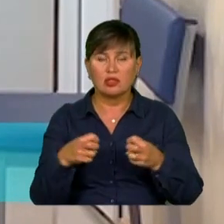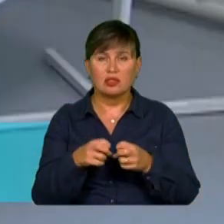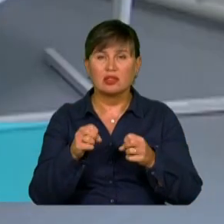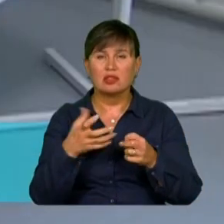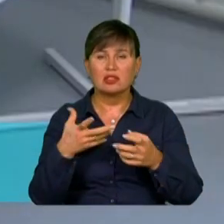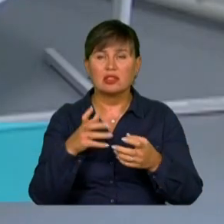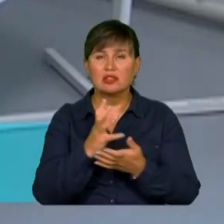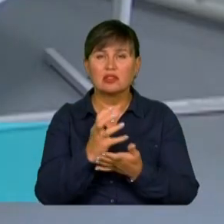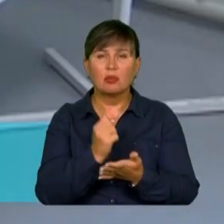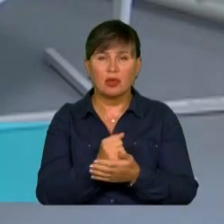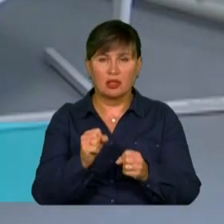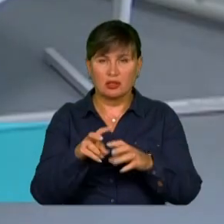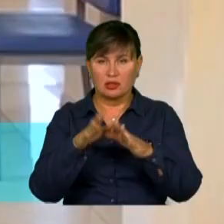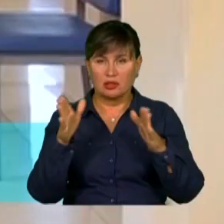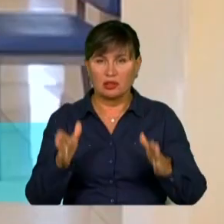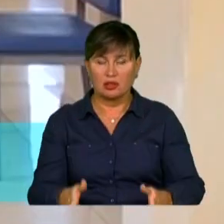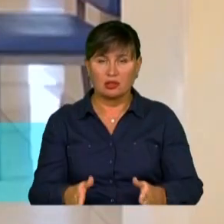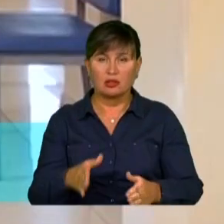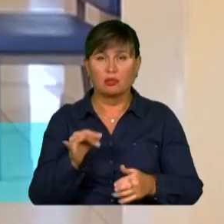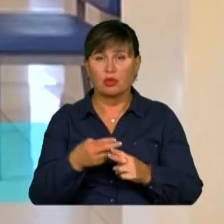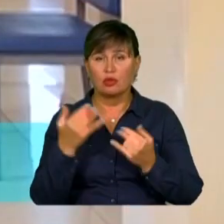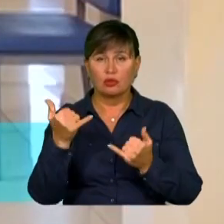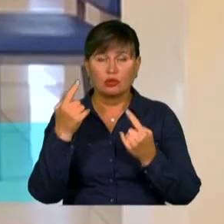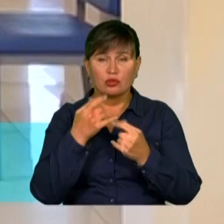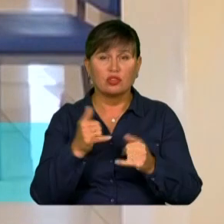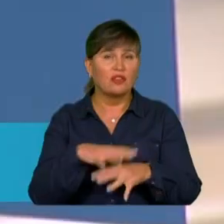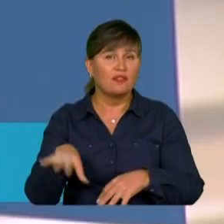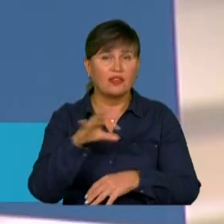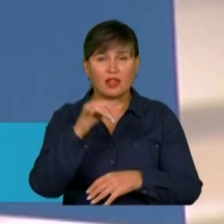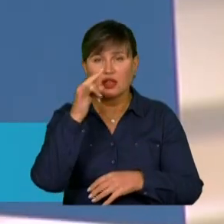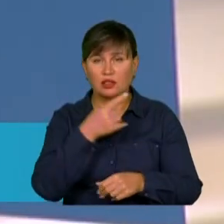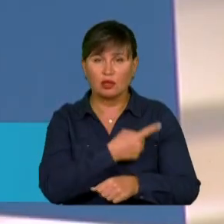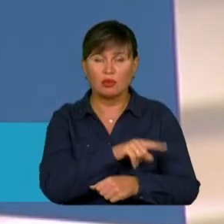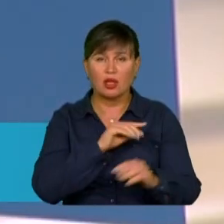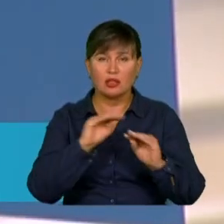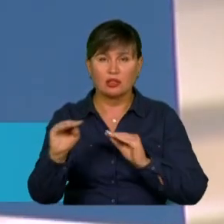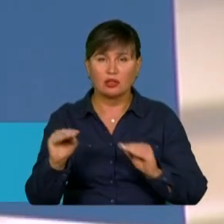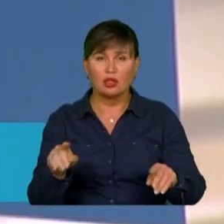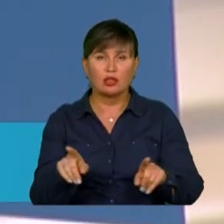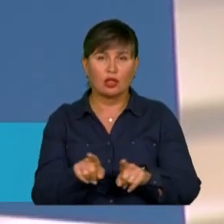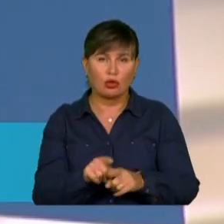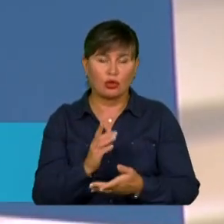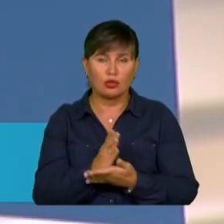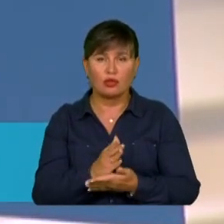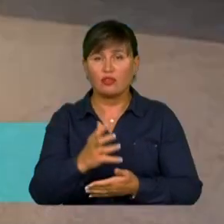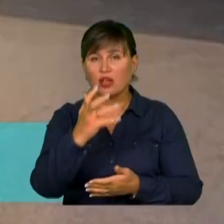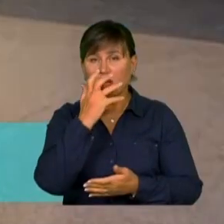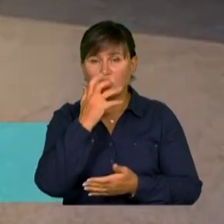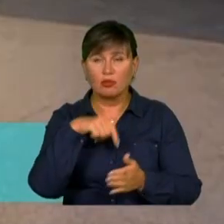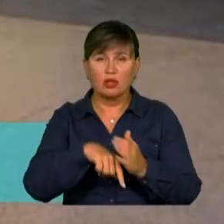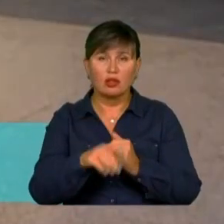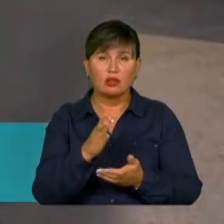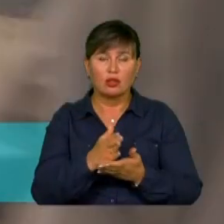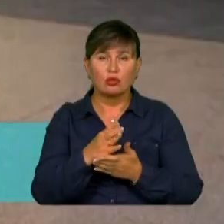питания во всех медучреждениях страны. По ее данным, на сегодня не все казахстанские больницы оснащены таким оборудованием. В реанимациях же находятся